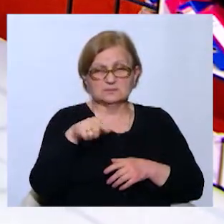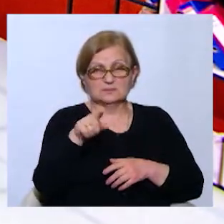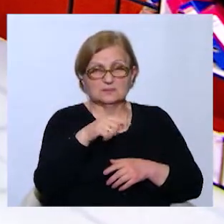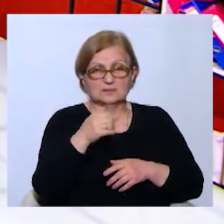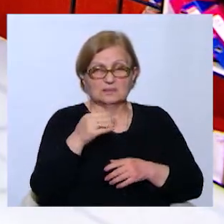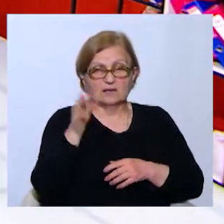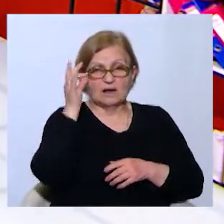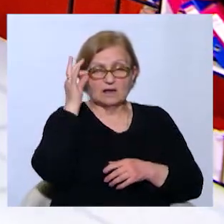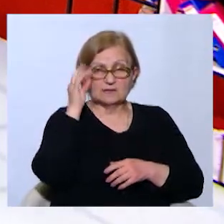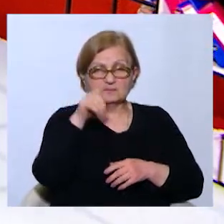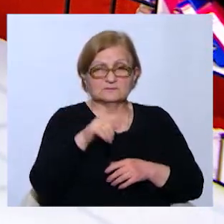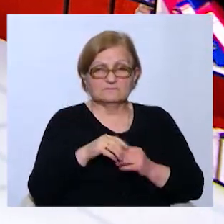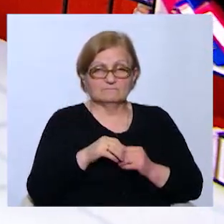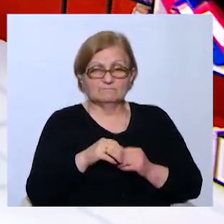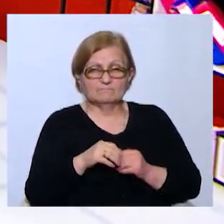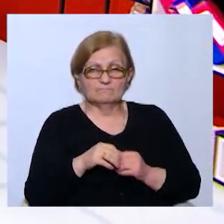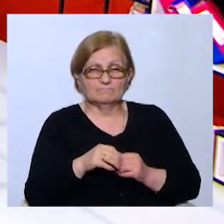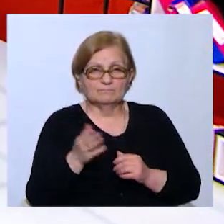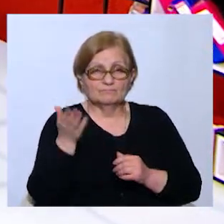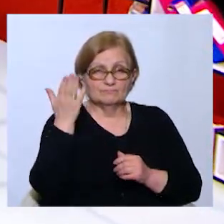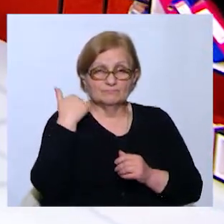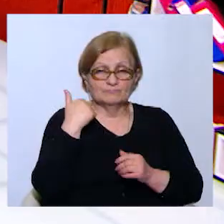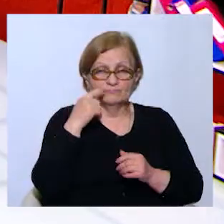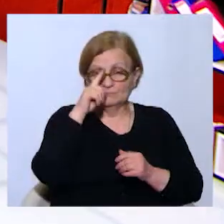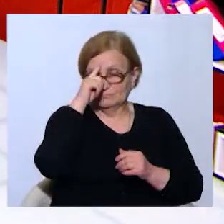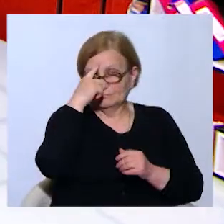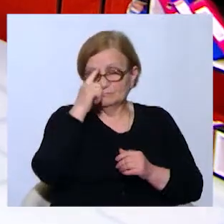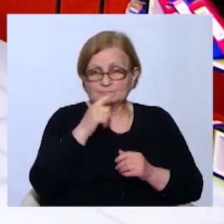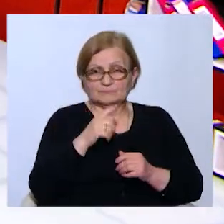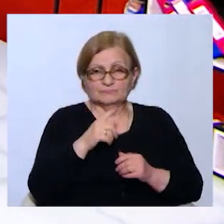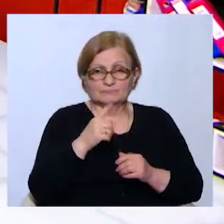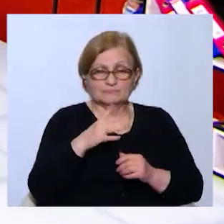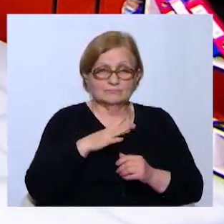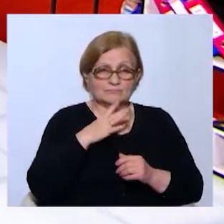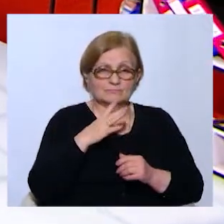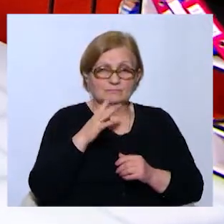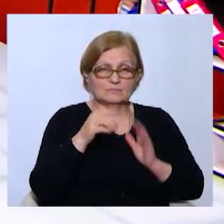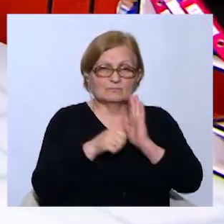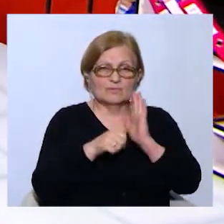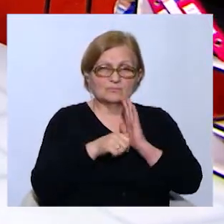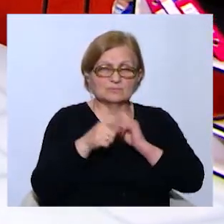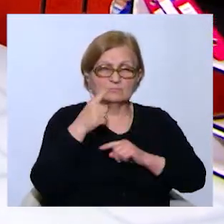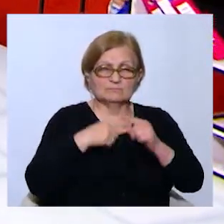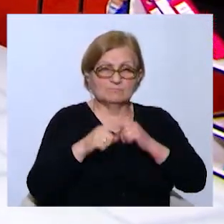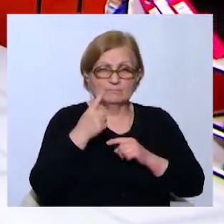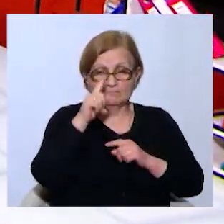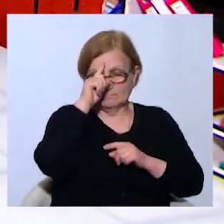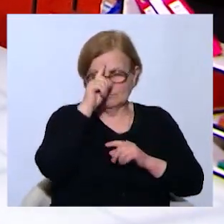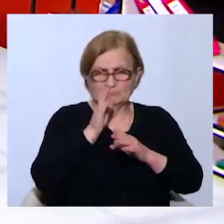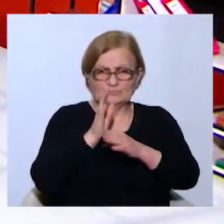მინდა ყველაფერი გაგახსენოთ. ესე იგი, ადრე ინდოეთში იყო ერთი რაჯა, მე-6 საუკუნეში, რომელთანაც მივიდა